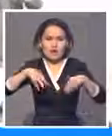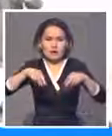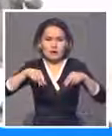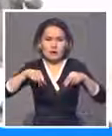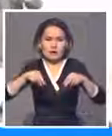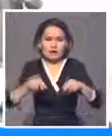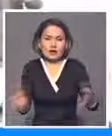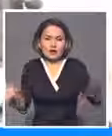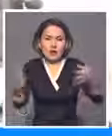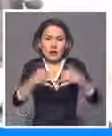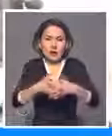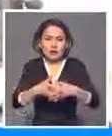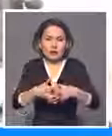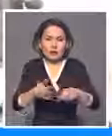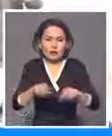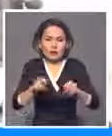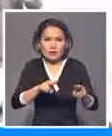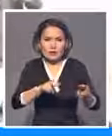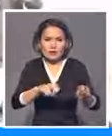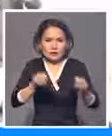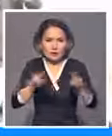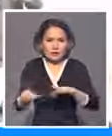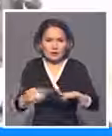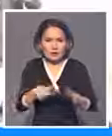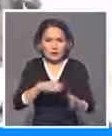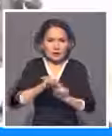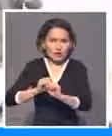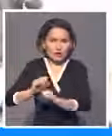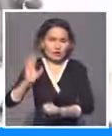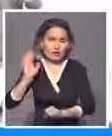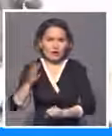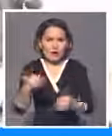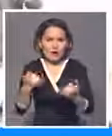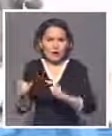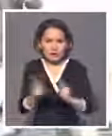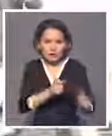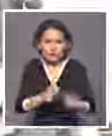жаңадай қиылыс, үлкен қиылыстарға сондай шашып дайындаламыз. Қазіргі таңда уже бәрі шашылып болды.